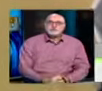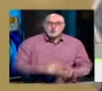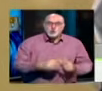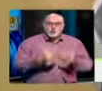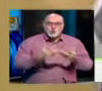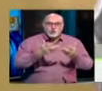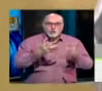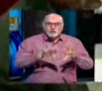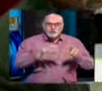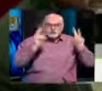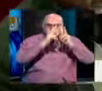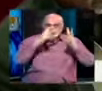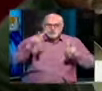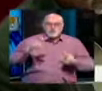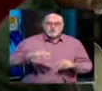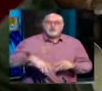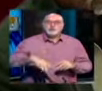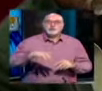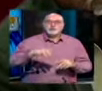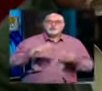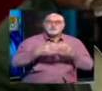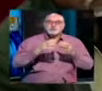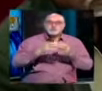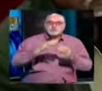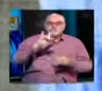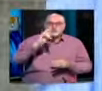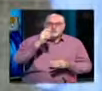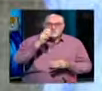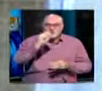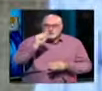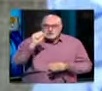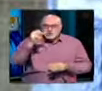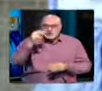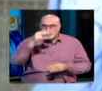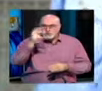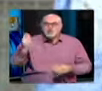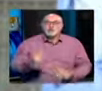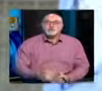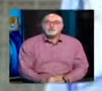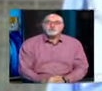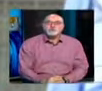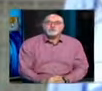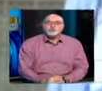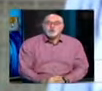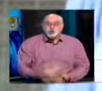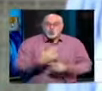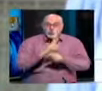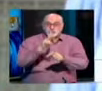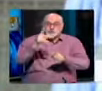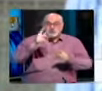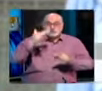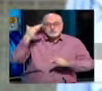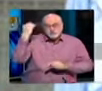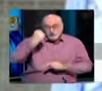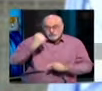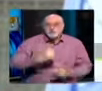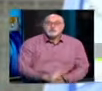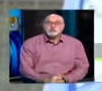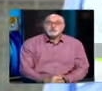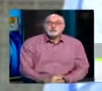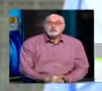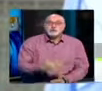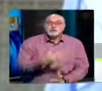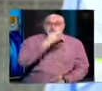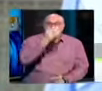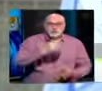لأدباء الحسانية. زيارة ودية بالاطلاع وتبادل خبرات وتحضير